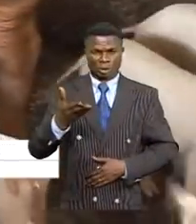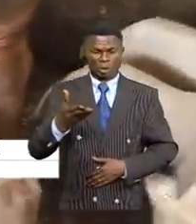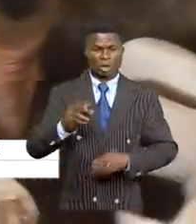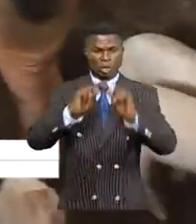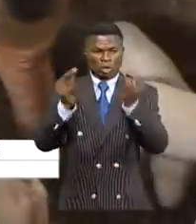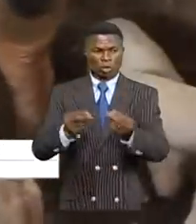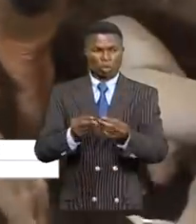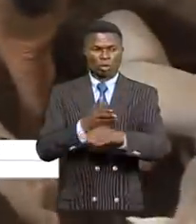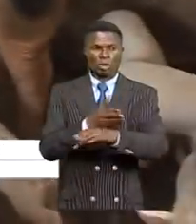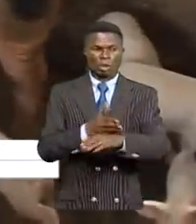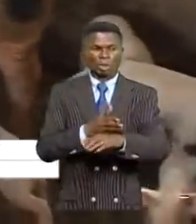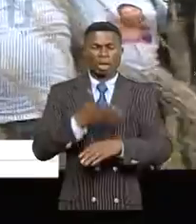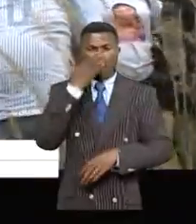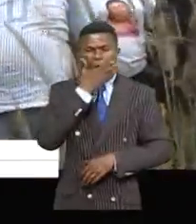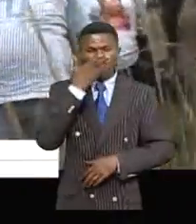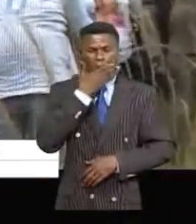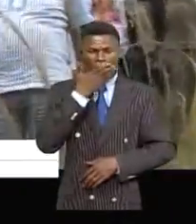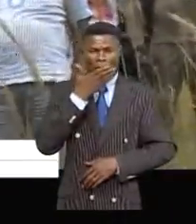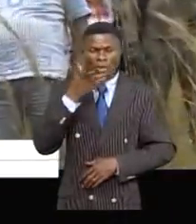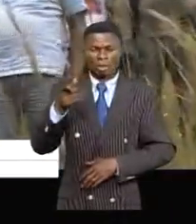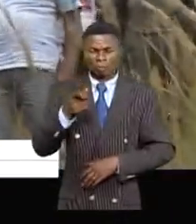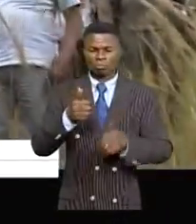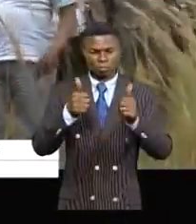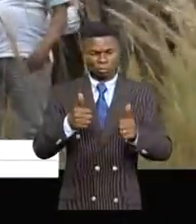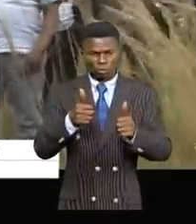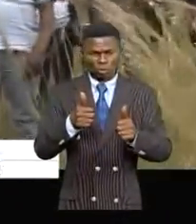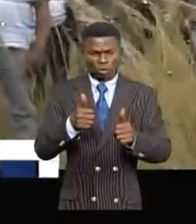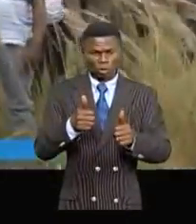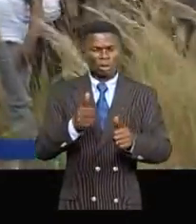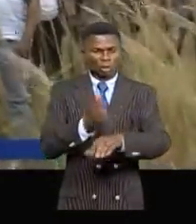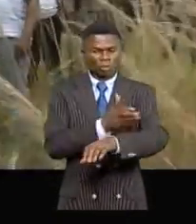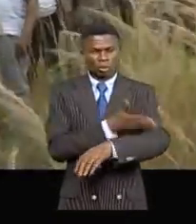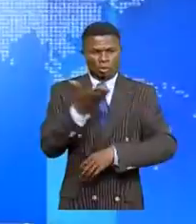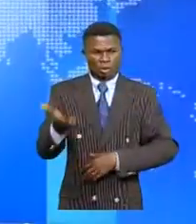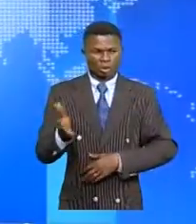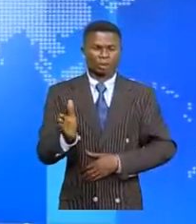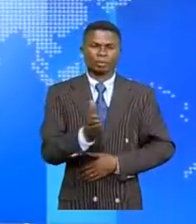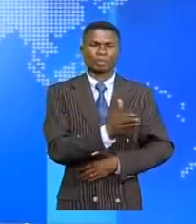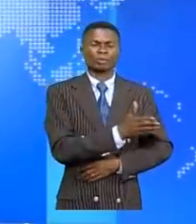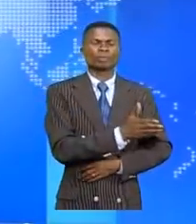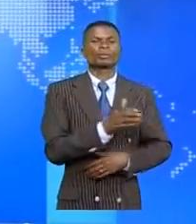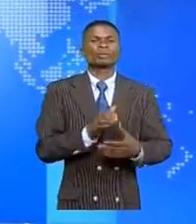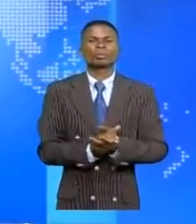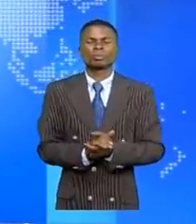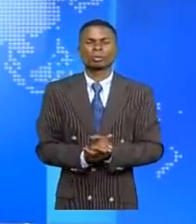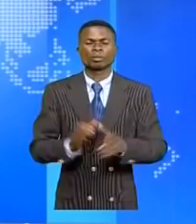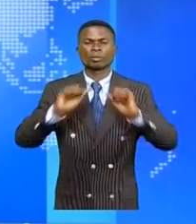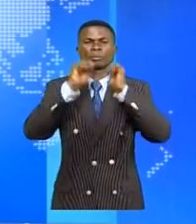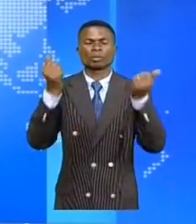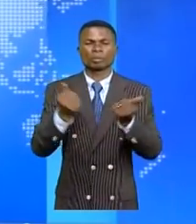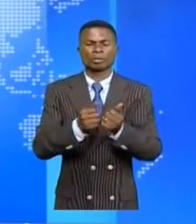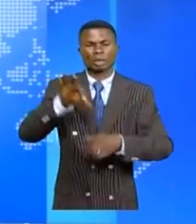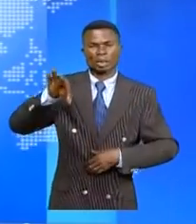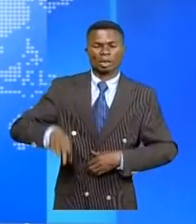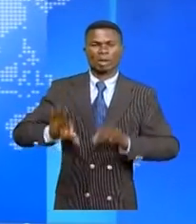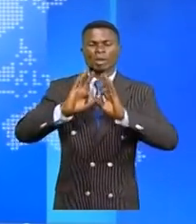race porcine d'espèces améliorées en pleine croissance. Et puis l'association pour le